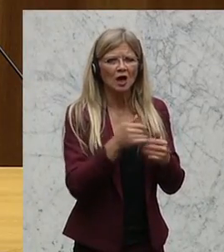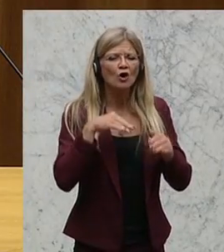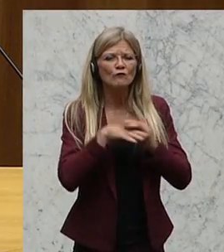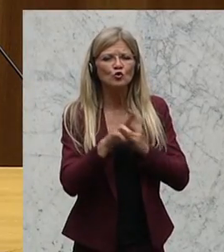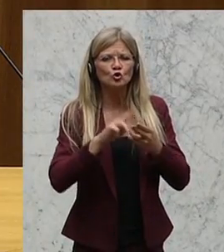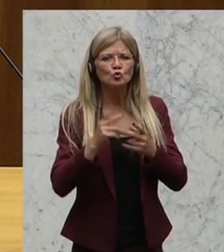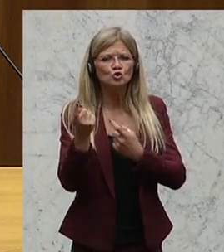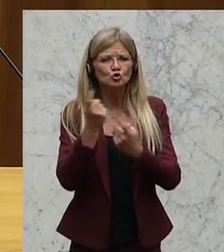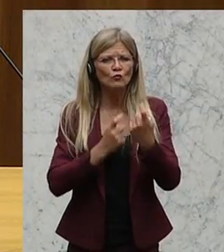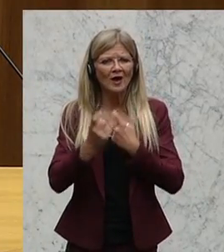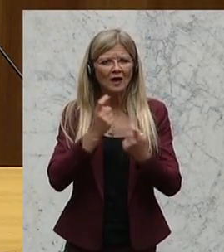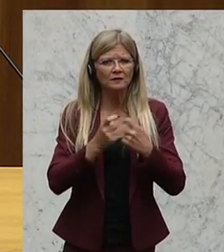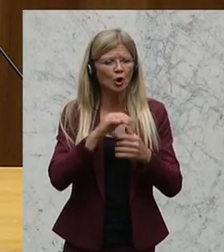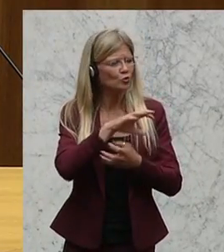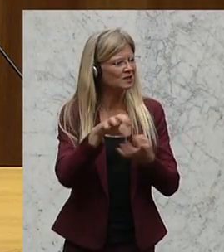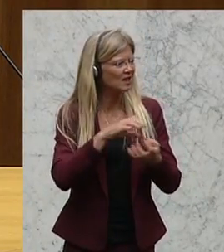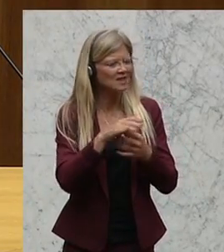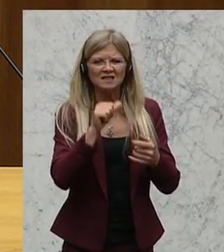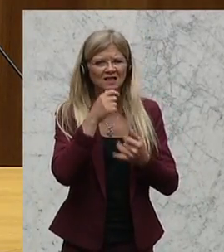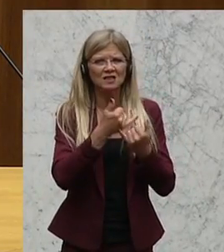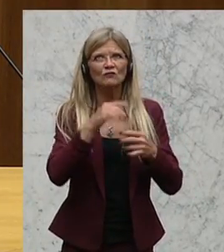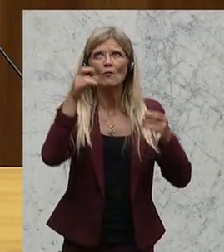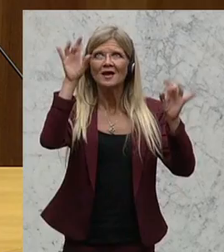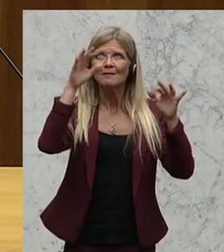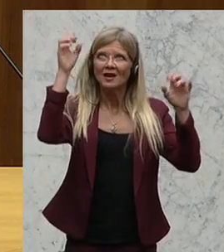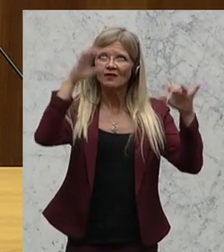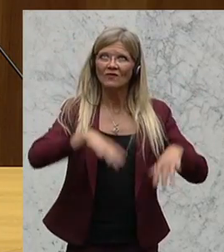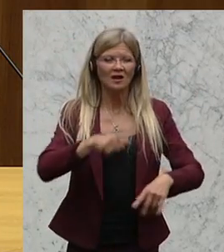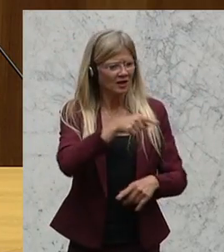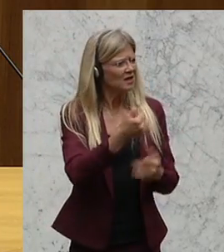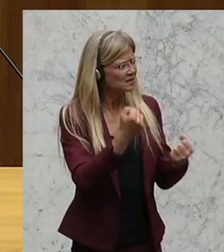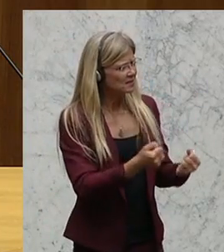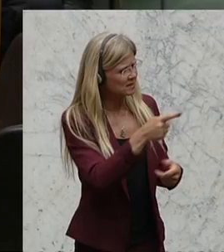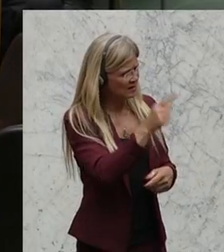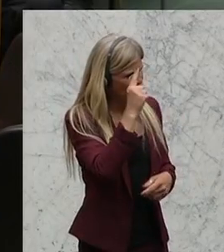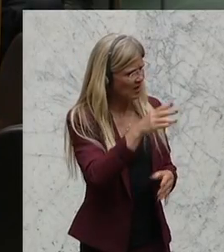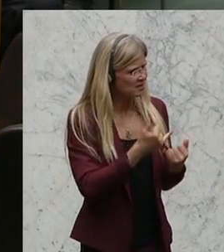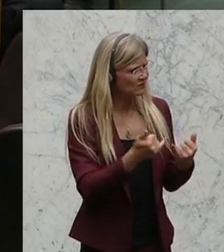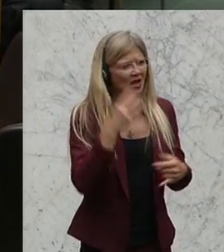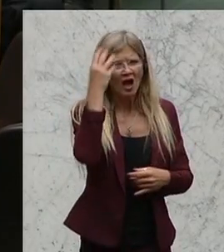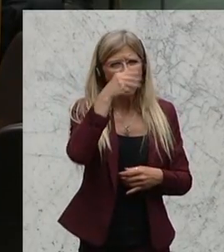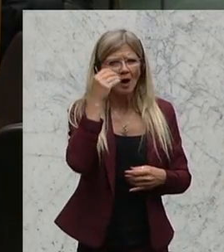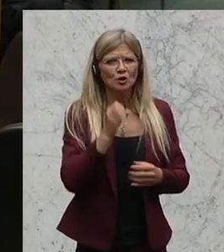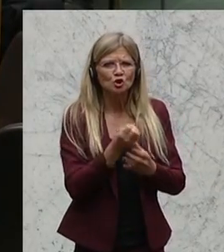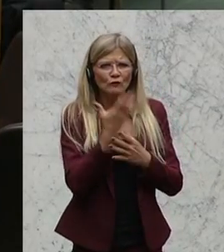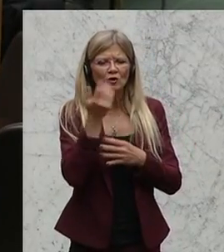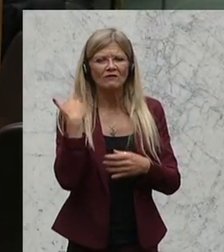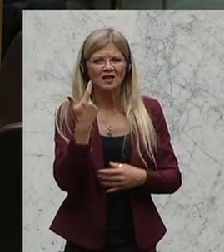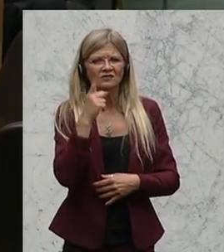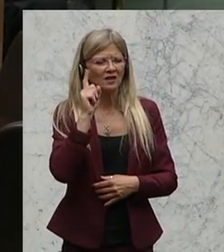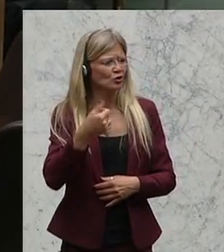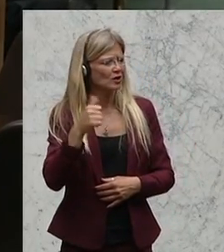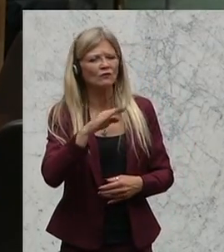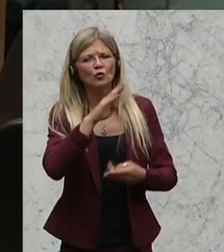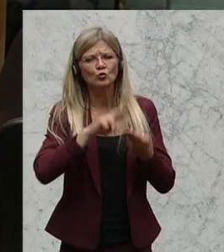haben schon was gehört, einmal vom arabischen Frühling, der ist, glaube ich, 2011 ausgebrochen. Da sind ein paar Jahre vergangen. Also es war, das sagen viele maßgebliche Experten, hat jeder,